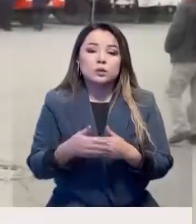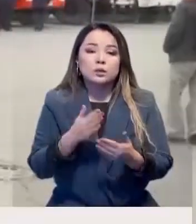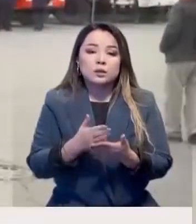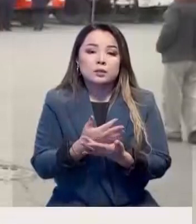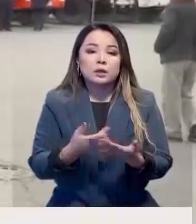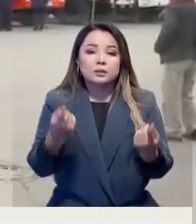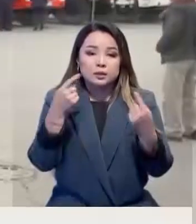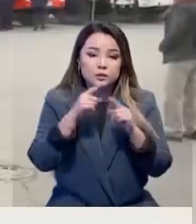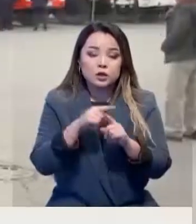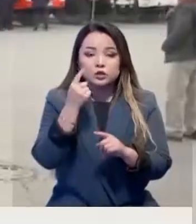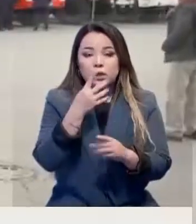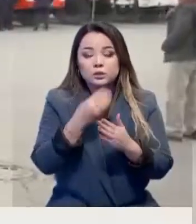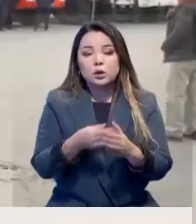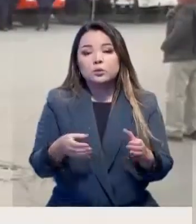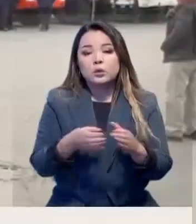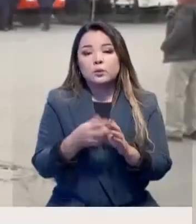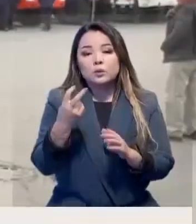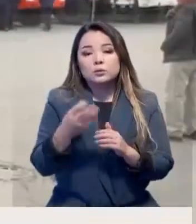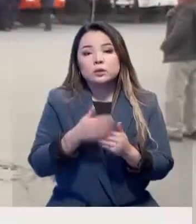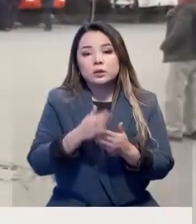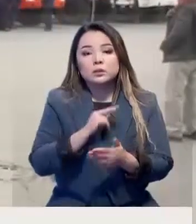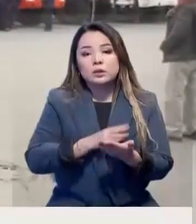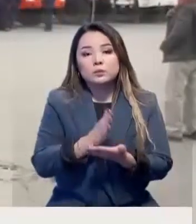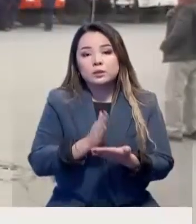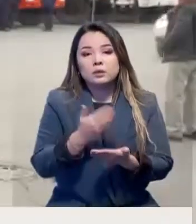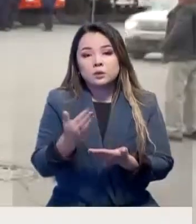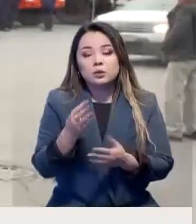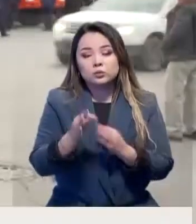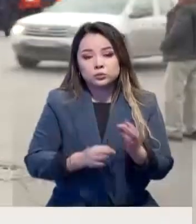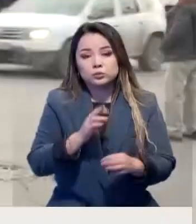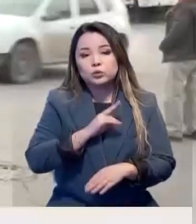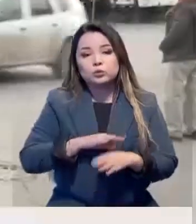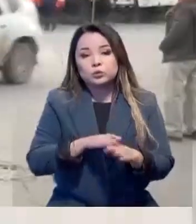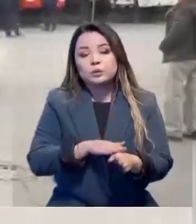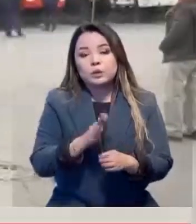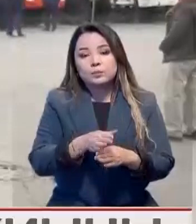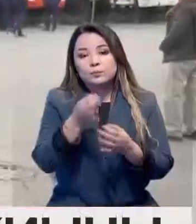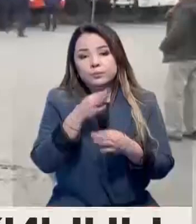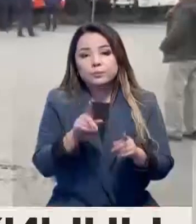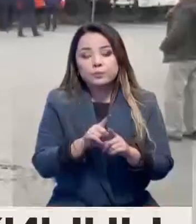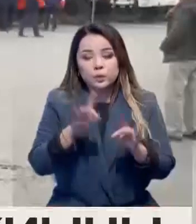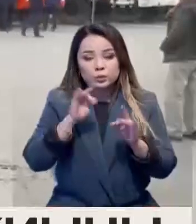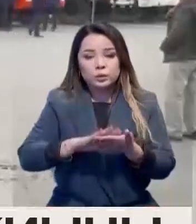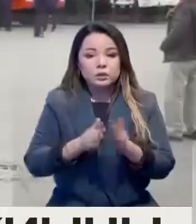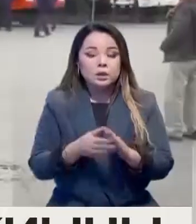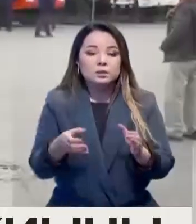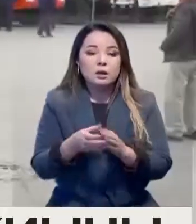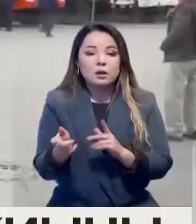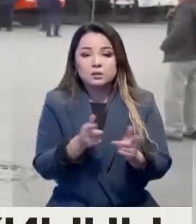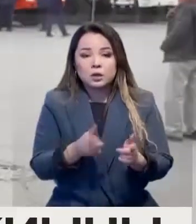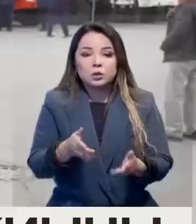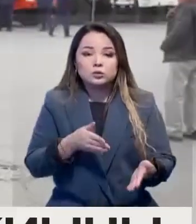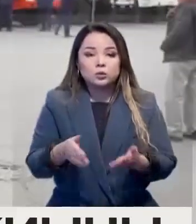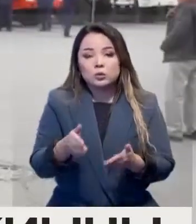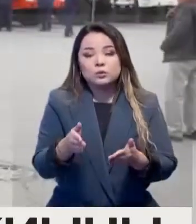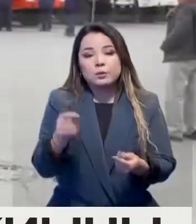техника және жеке құрамынан 200-дей қызметкер жұмылдырылды. Біз күн түн демей жұмыс істейміз. Кез келген төтенше жағдайға әзірміз. Жол талғамайтын